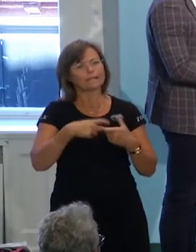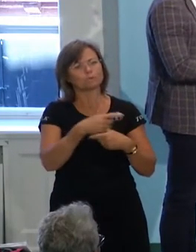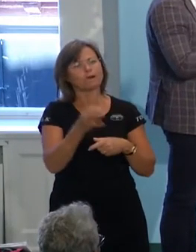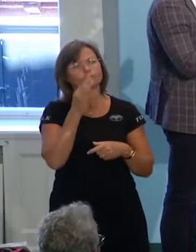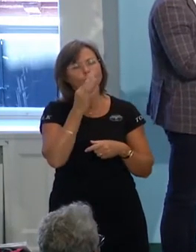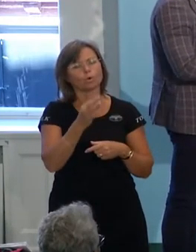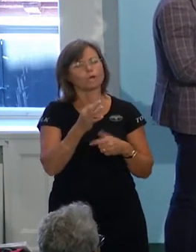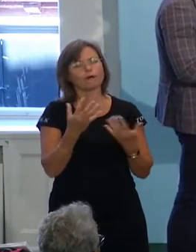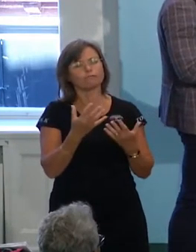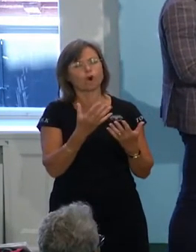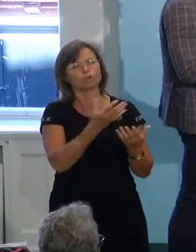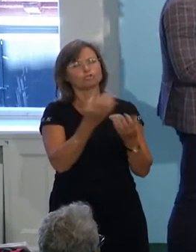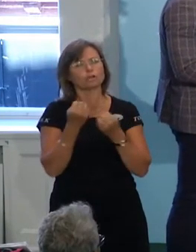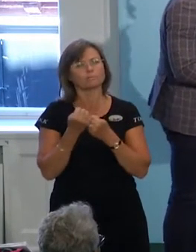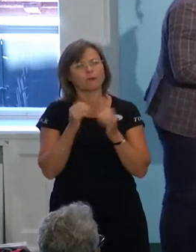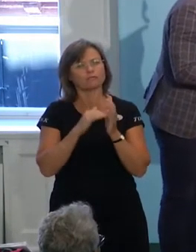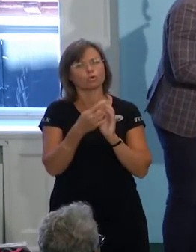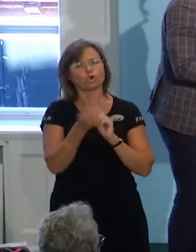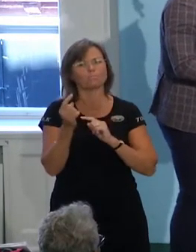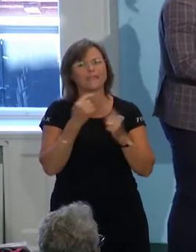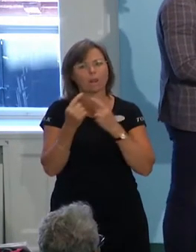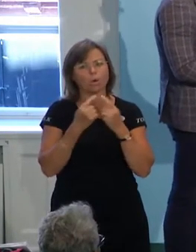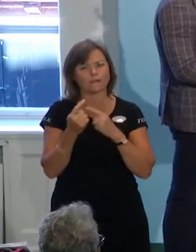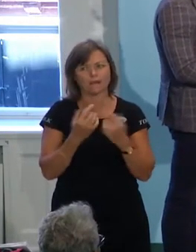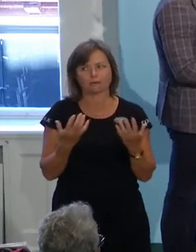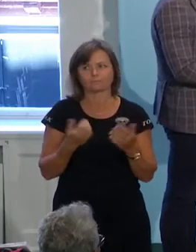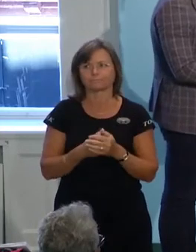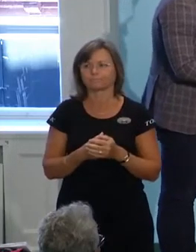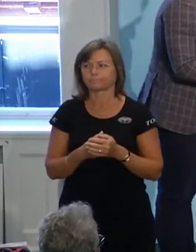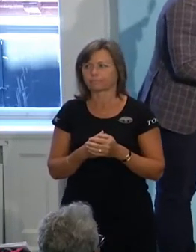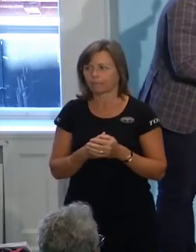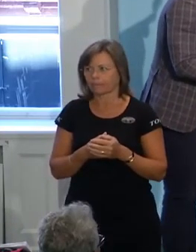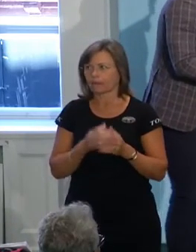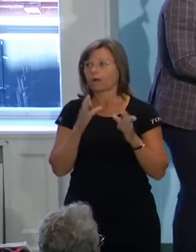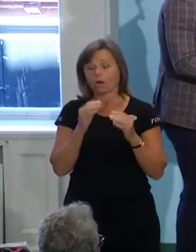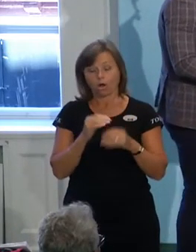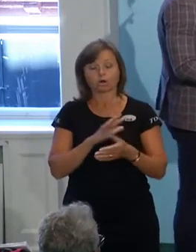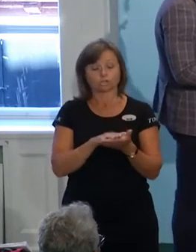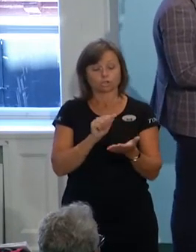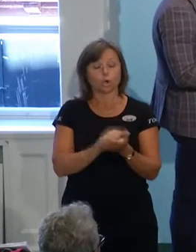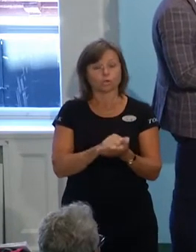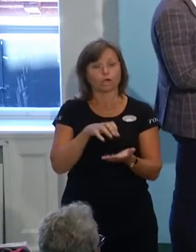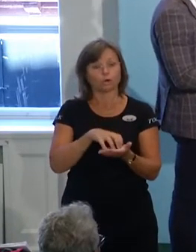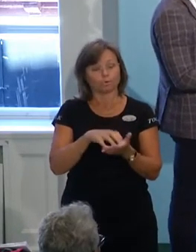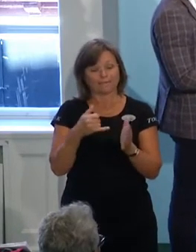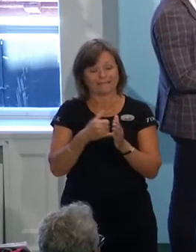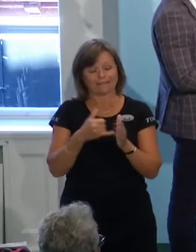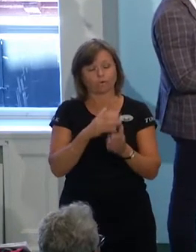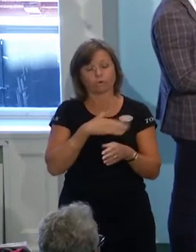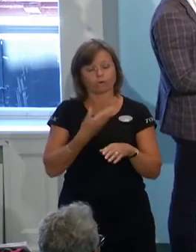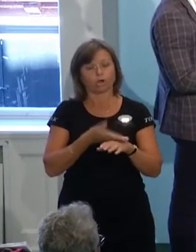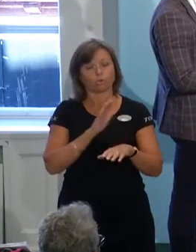och vad tar ni med från de dialogerna så att säga? Nej, alltså, de skånska kommunerna ingår i vår